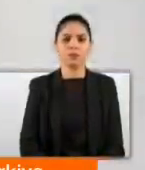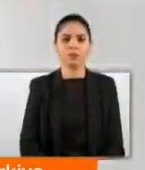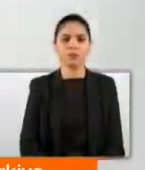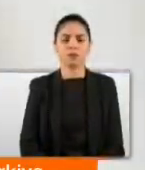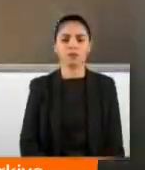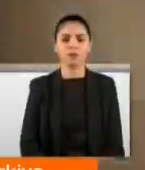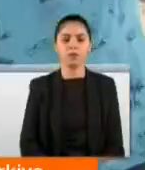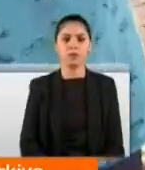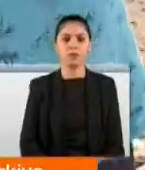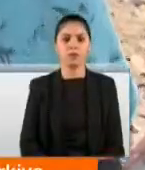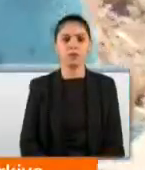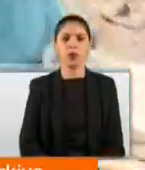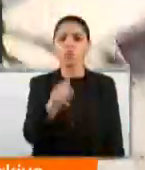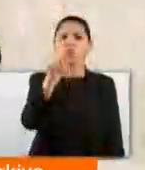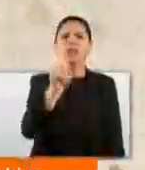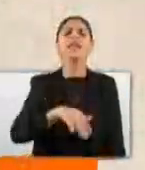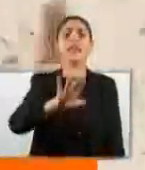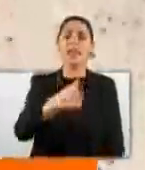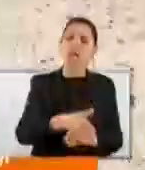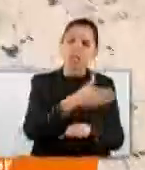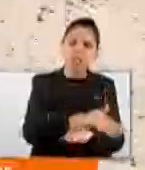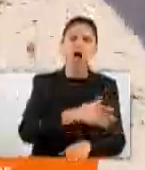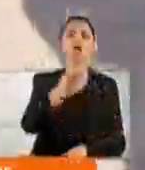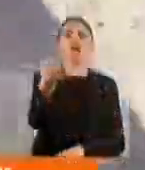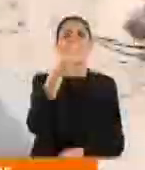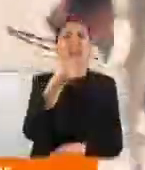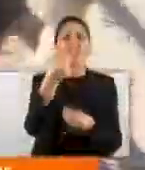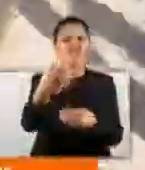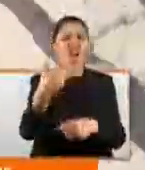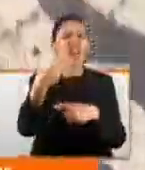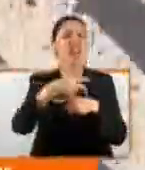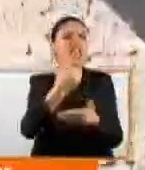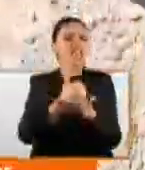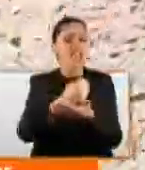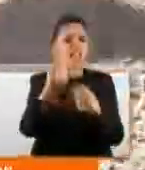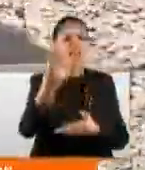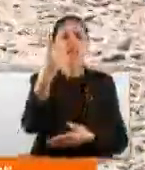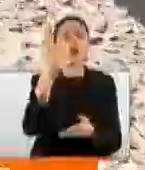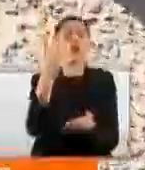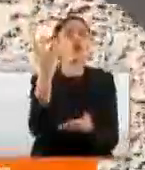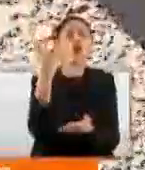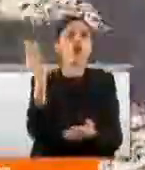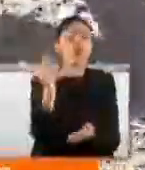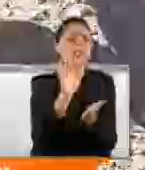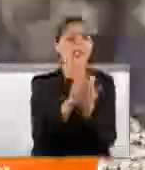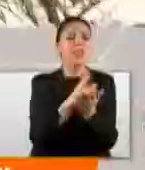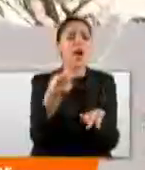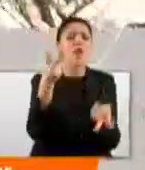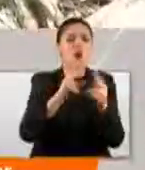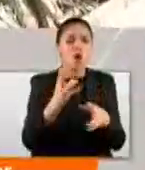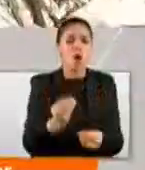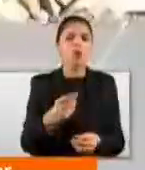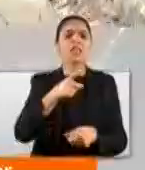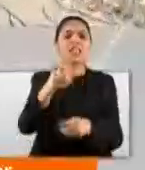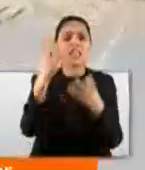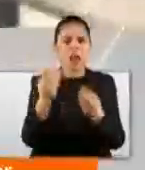İnsan olamayacaksınız. Bu ilk değil. Daha önce ilaçlar atıldı önlerine. Bir gecede 4 yavrumuz katledildi. Silahla vuruldular. Çok